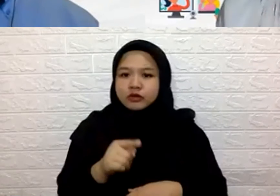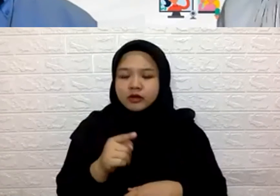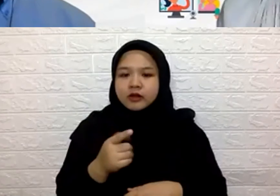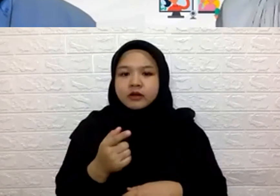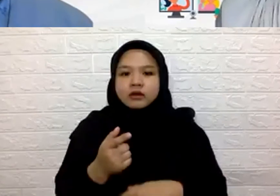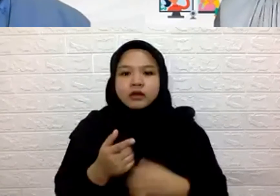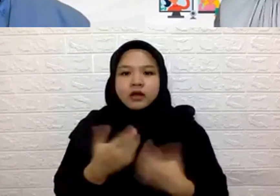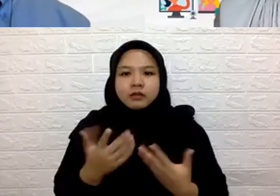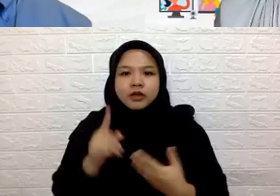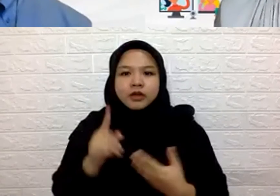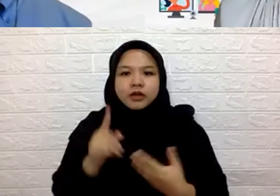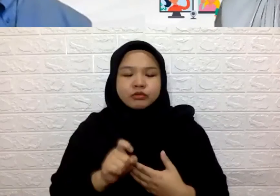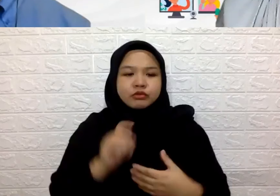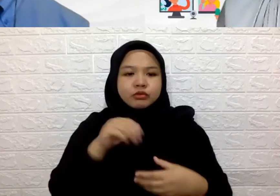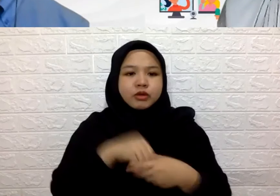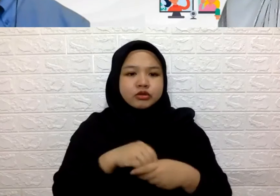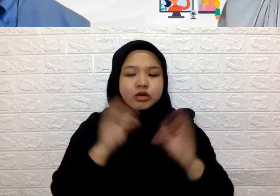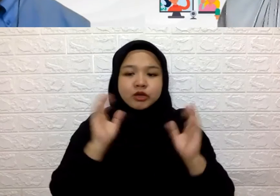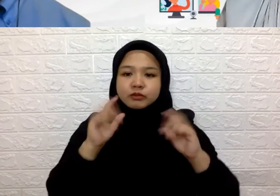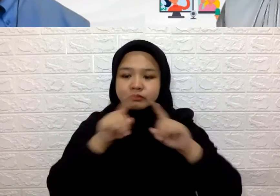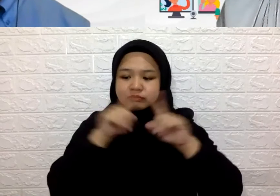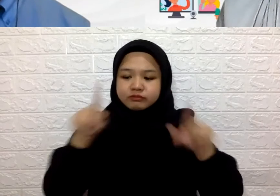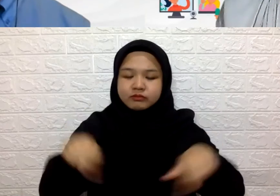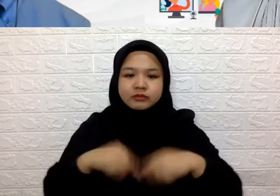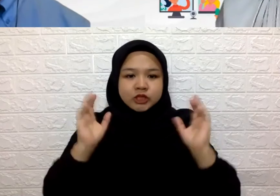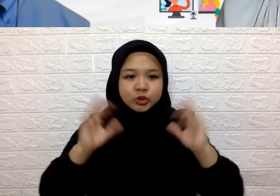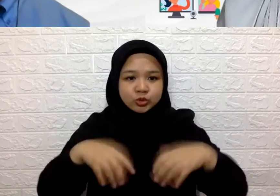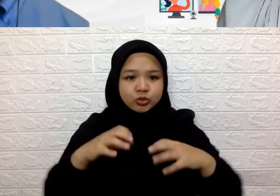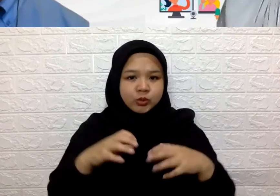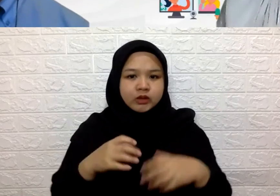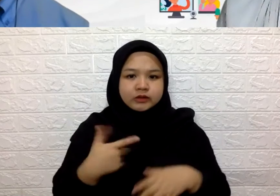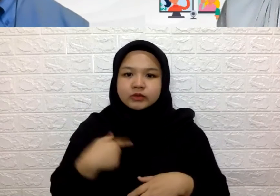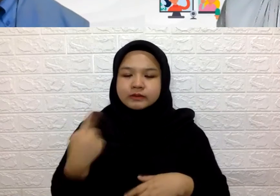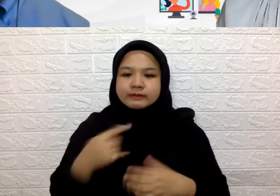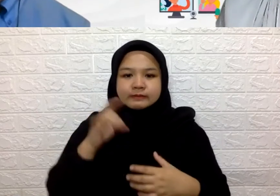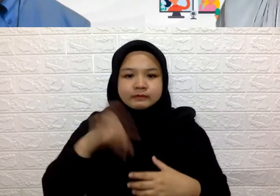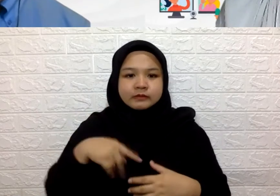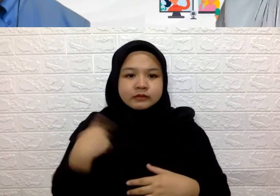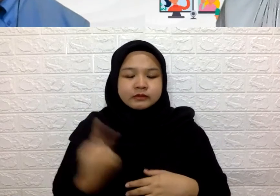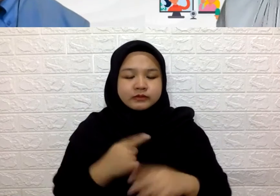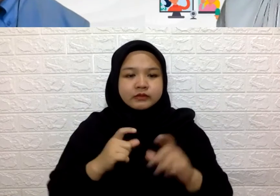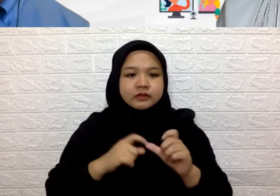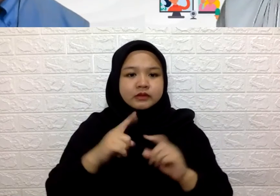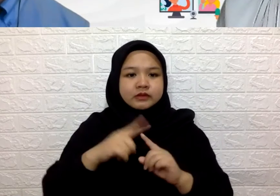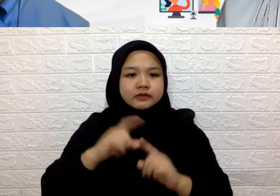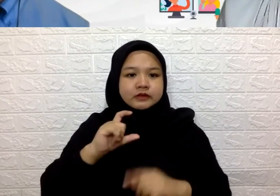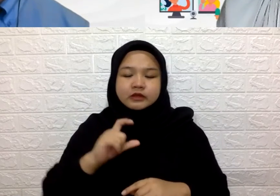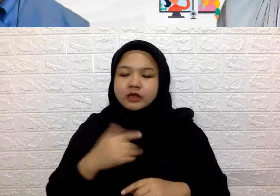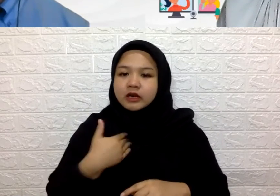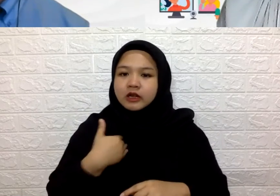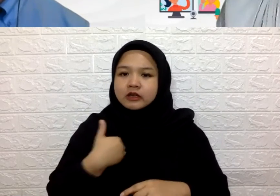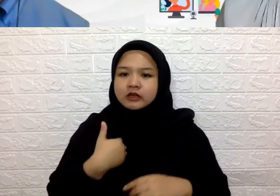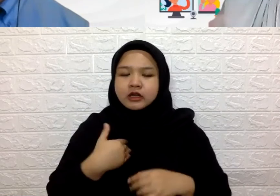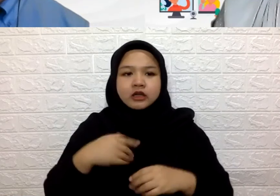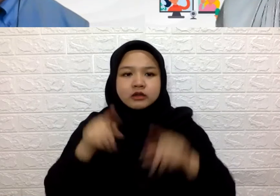apa saja yang perlu masuk ke dalam informed consent gitu. Ini masukan buat kami juga di Save the Children ketika ada informed